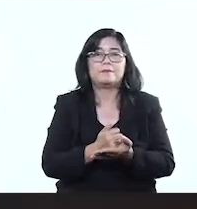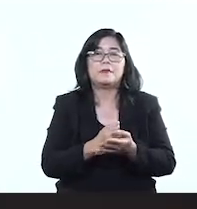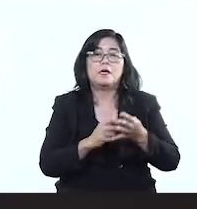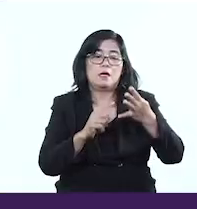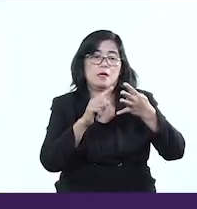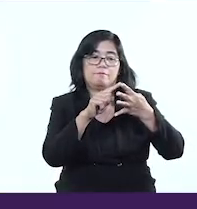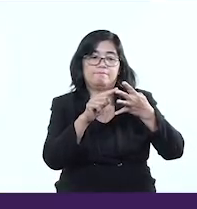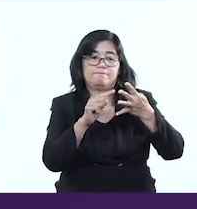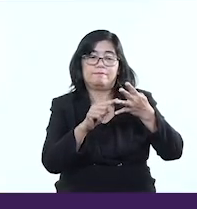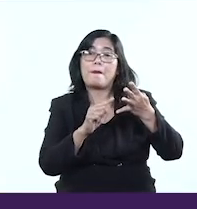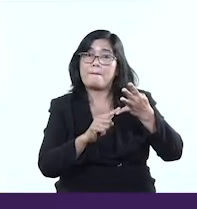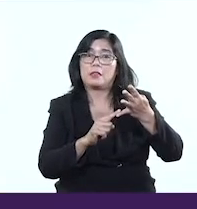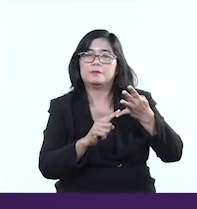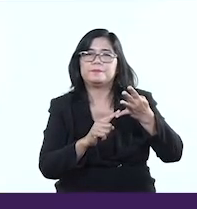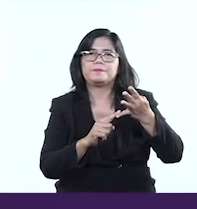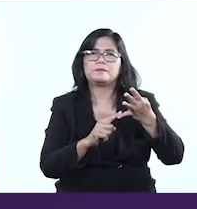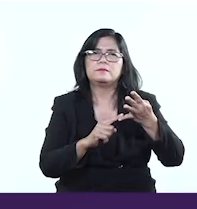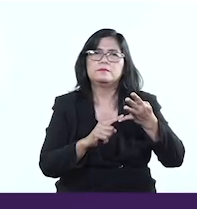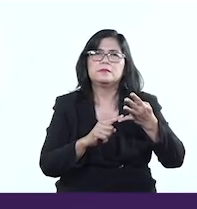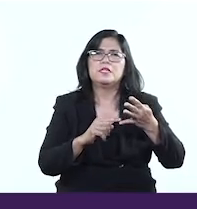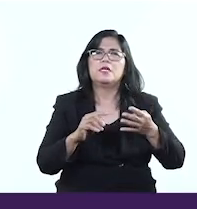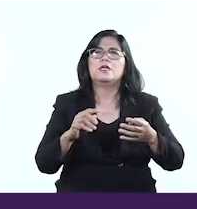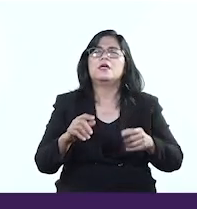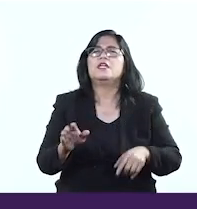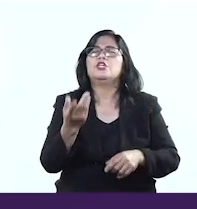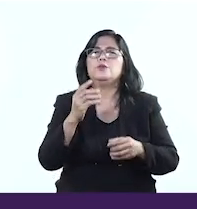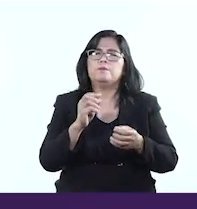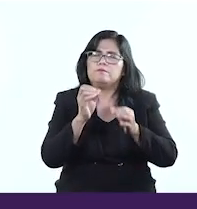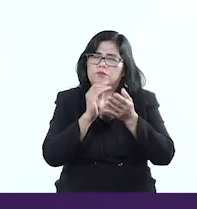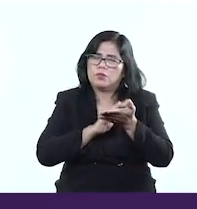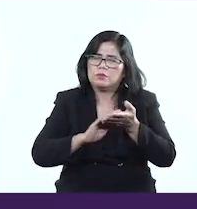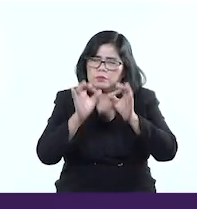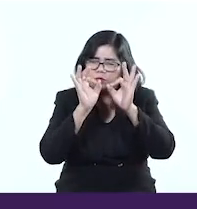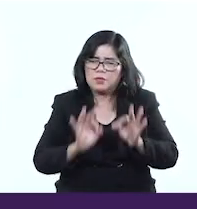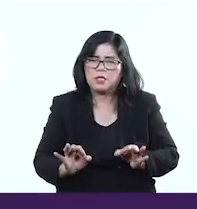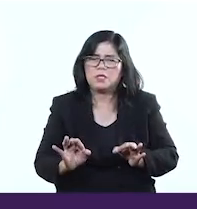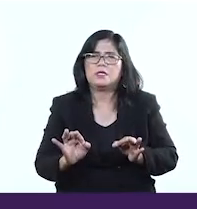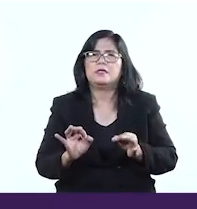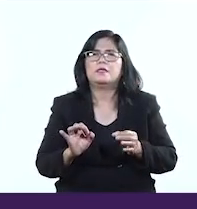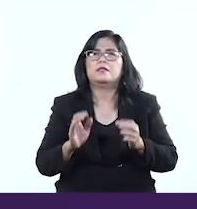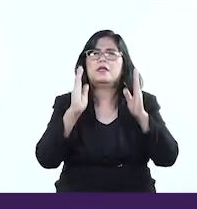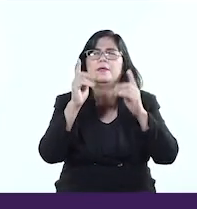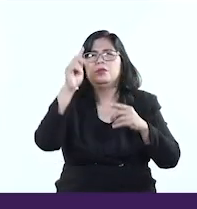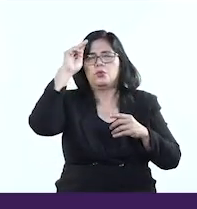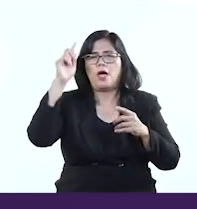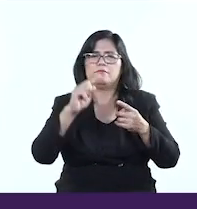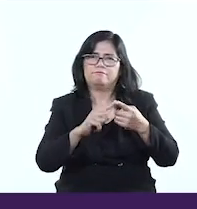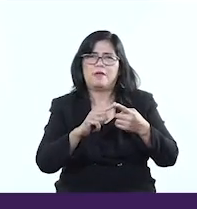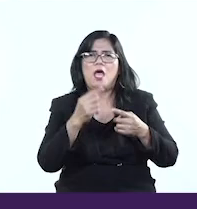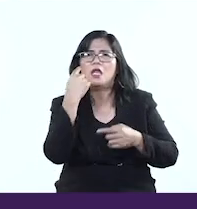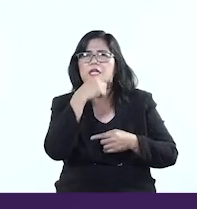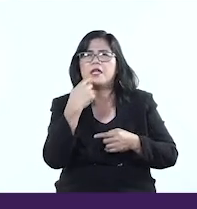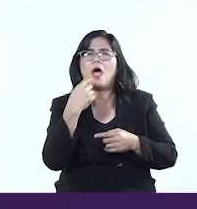depan bagaimana kita dapat hidup murni di hadapan Allah yang pertama setiap hari dalam telinga kita harus dipertajam